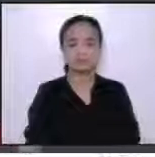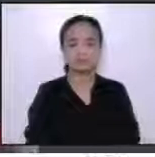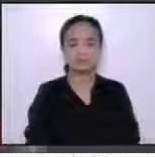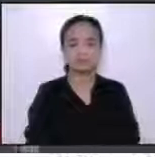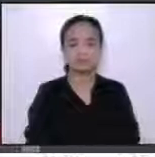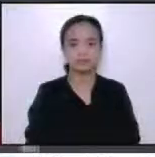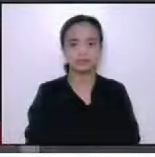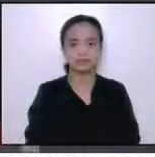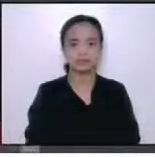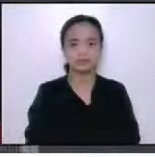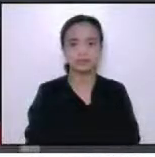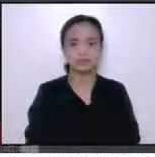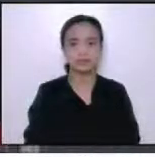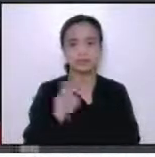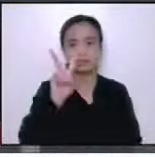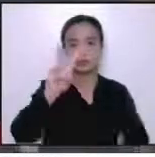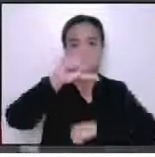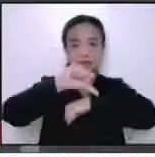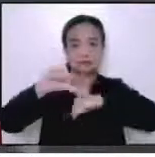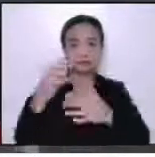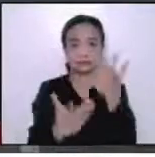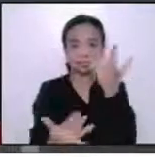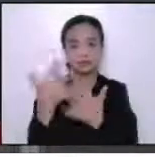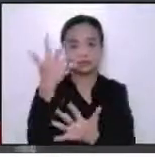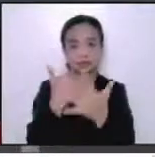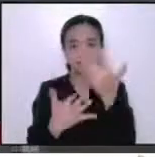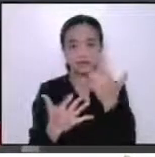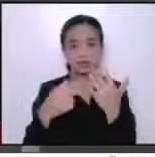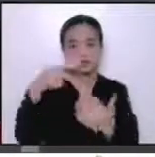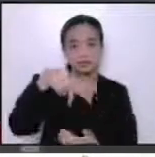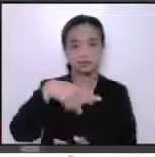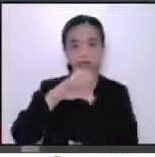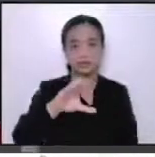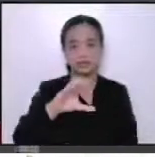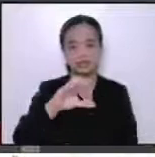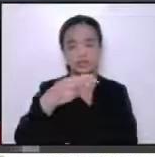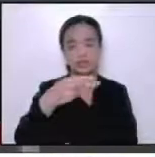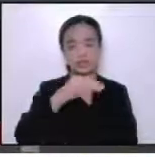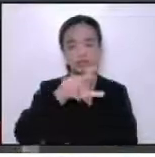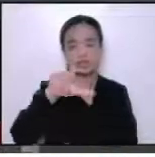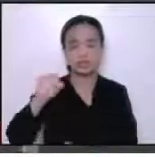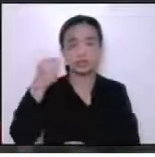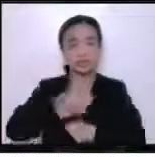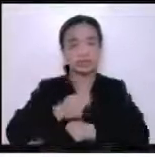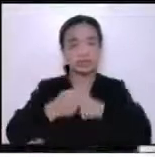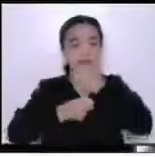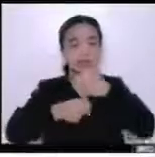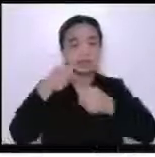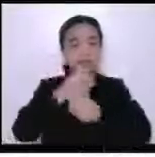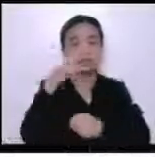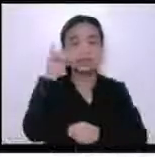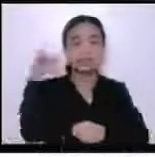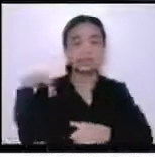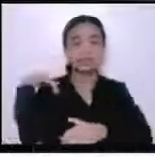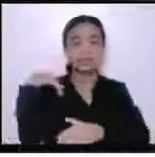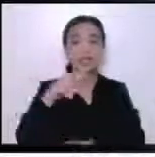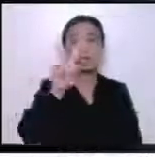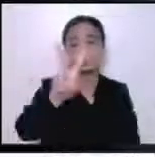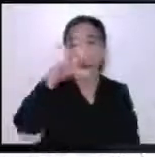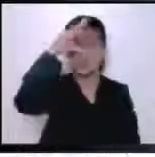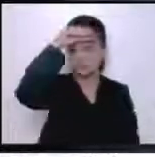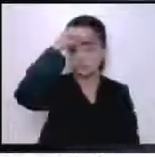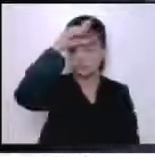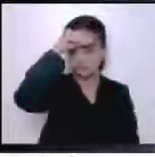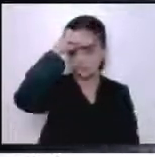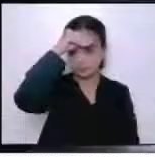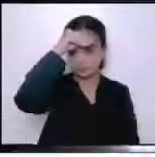Dalawang sugatan sa sunog na sumiklab sa PC Hills sa Cotabatos City kagabi. Dalawang lalaki pumula sa crowd control team ang